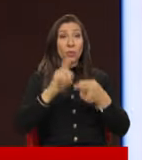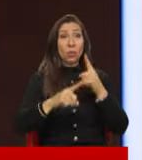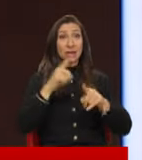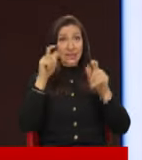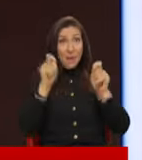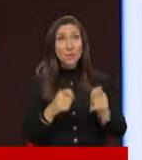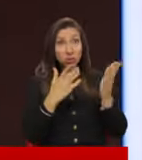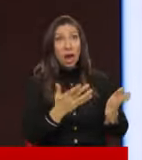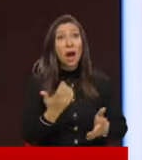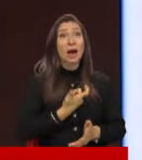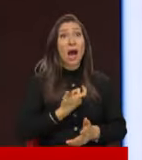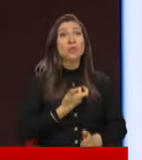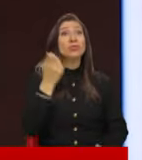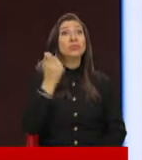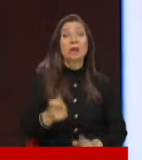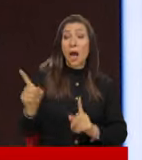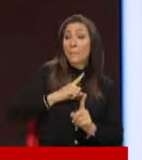yürütüyorsunuz